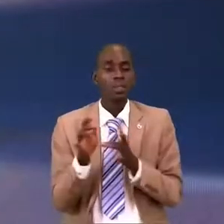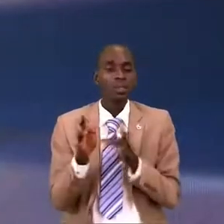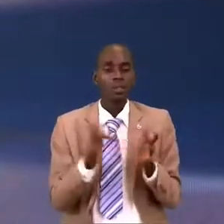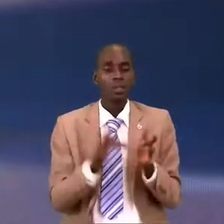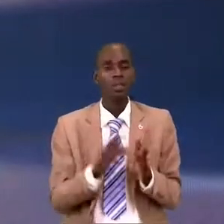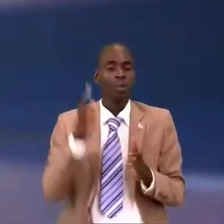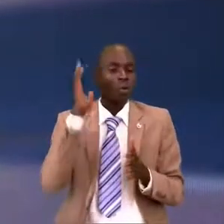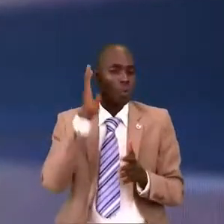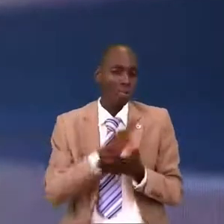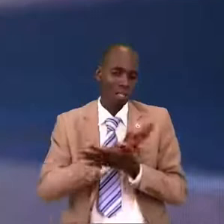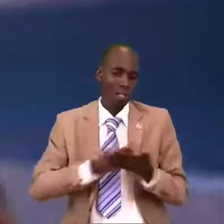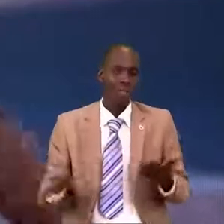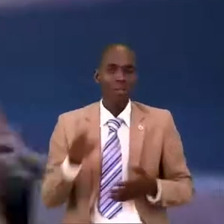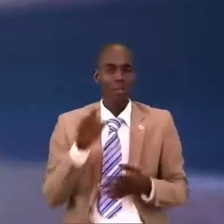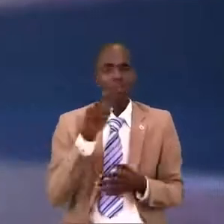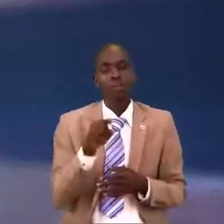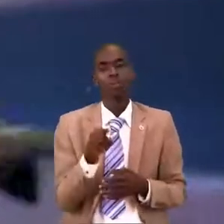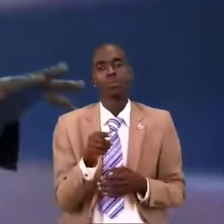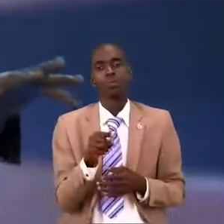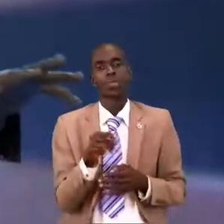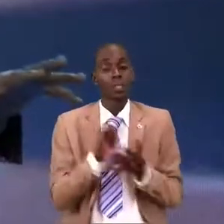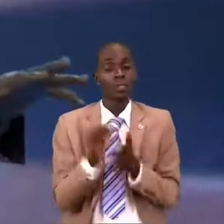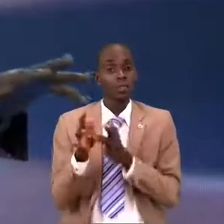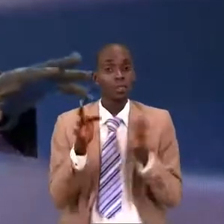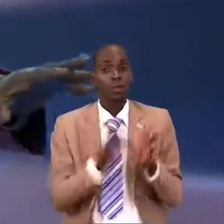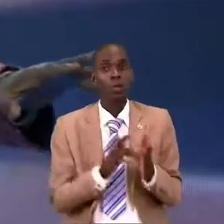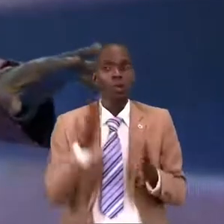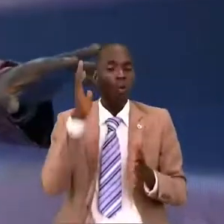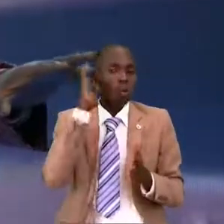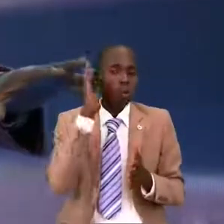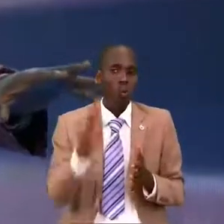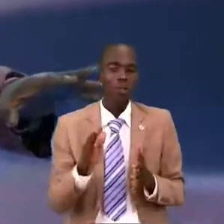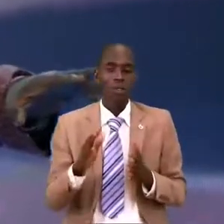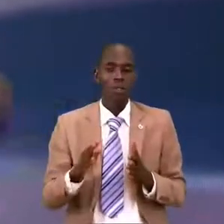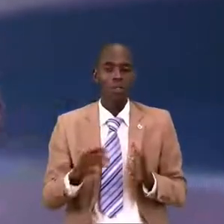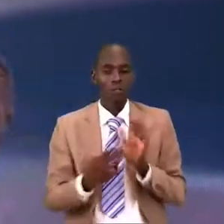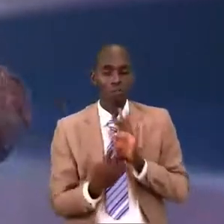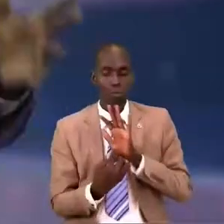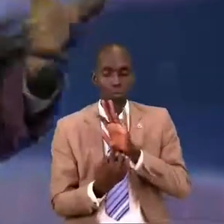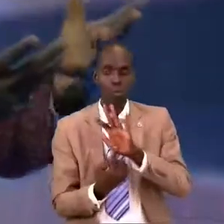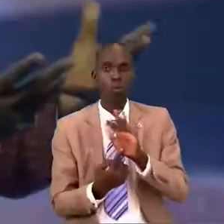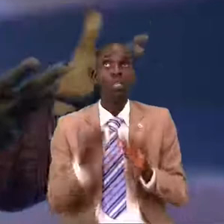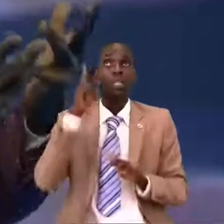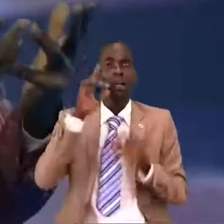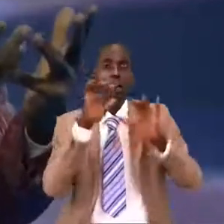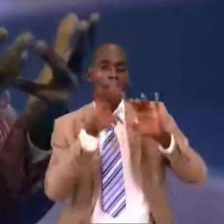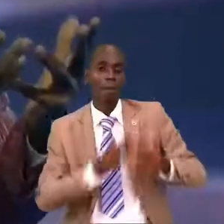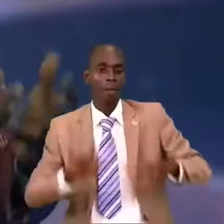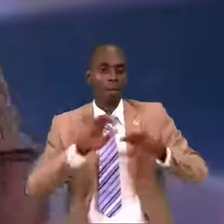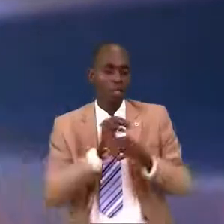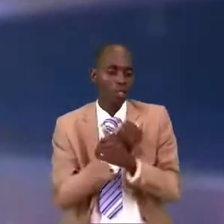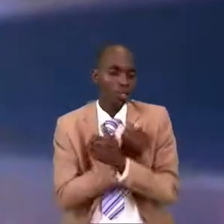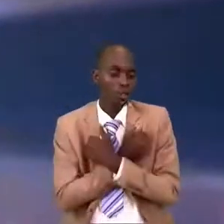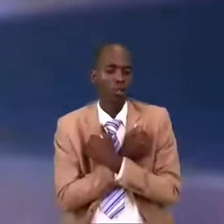va manifester sa miséricorde, son amour, sa compassion et changer ma vie pour le